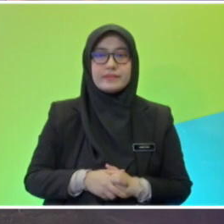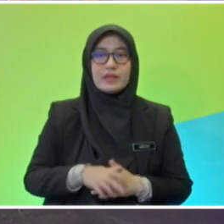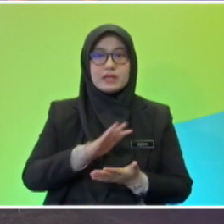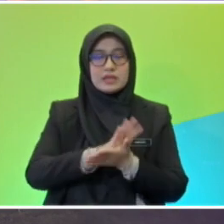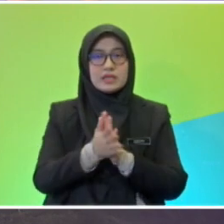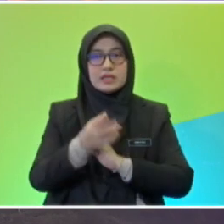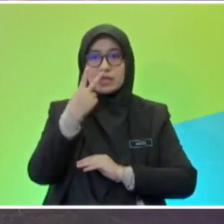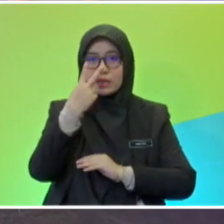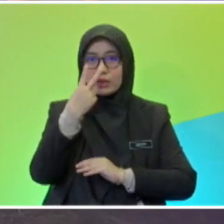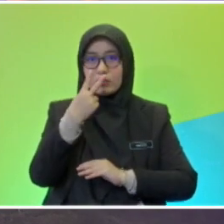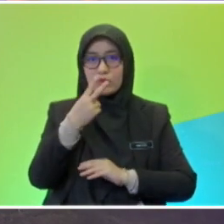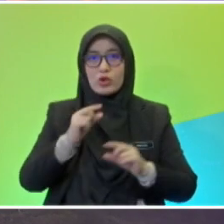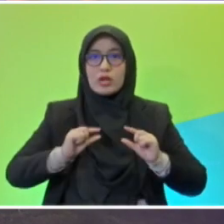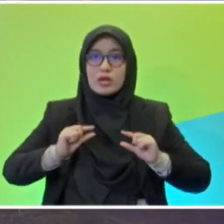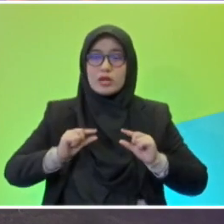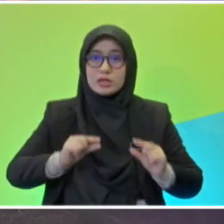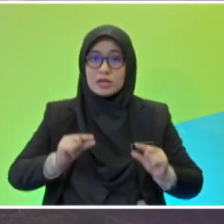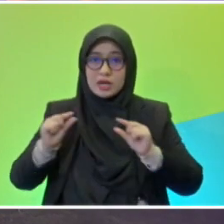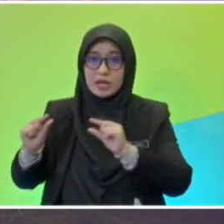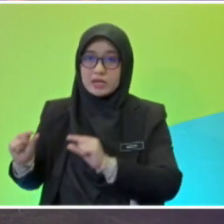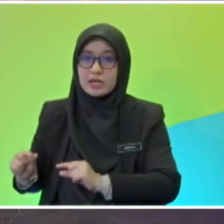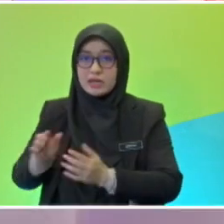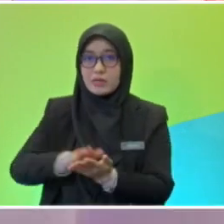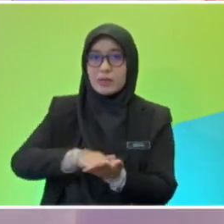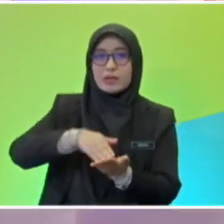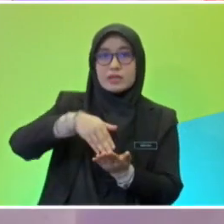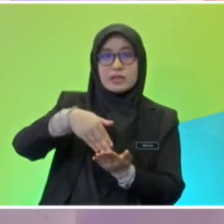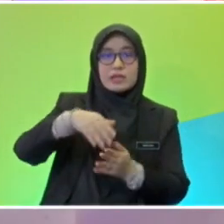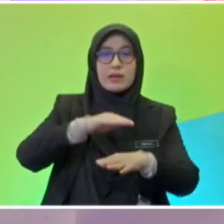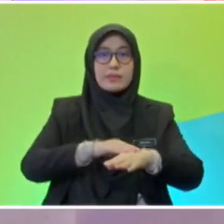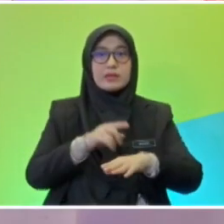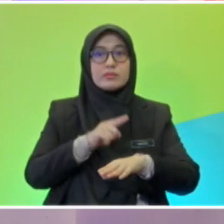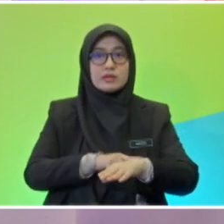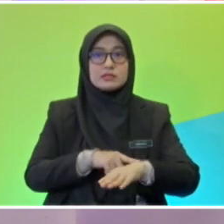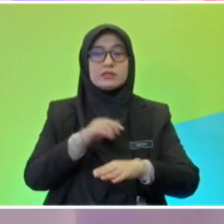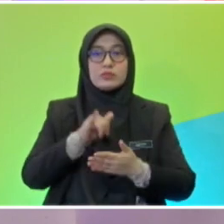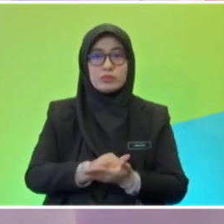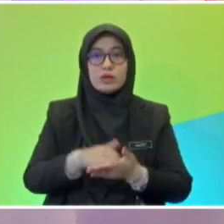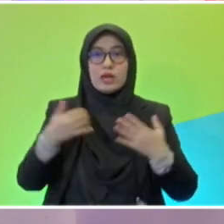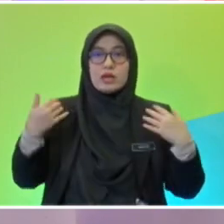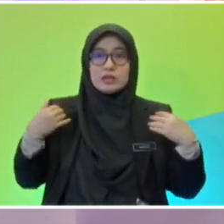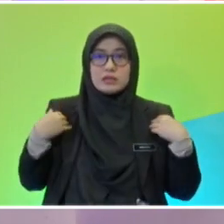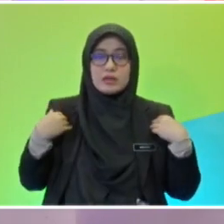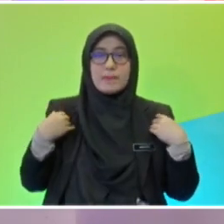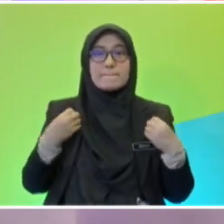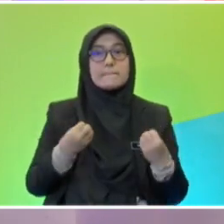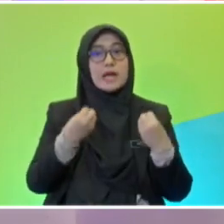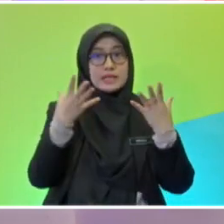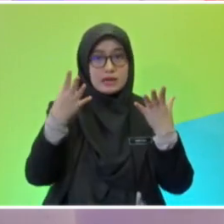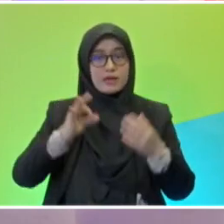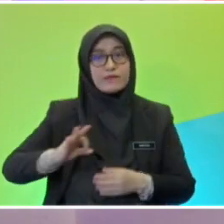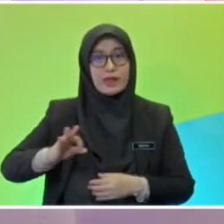gerakan kebangkitan yang berlaku ketika itu disebabkan oleh beberapa faktor yang